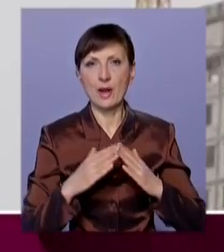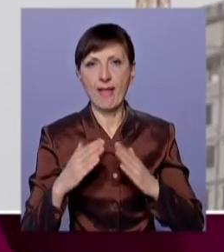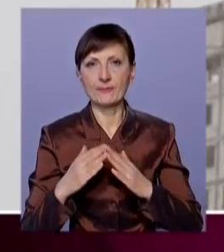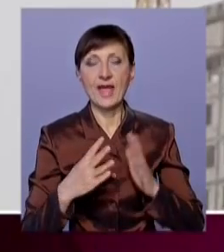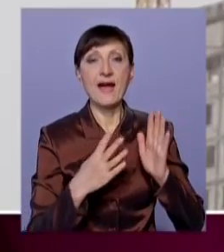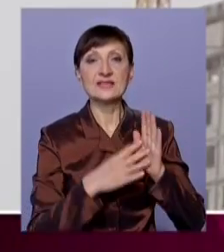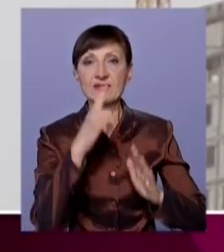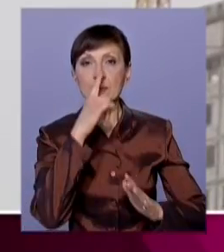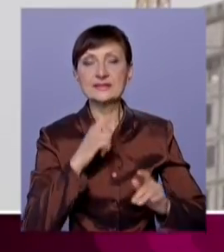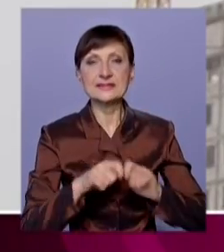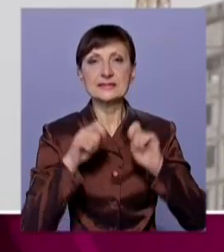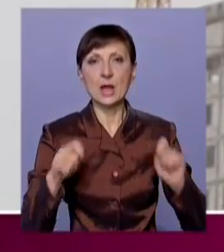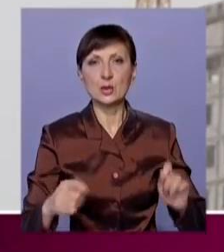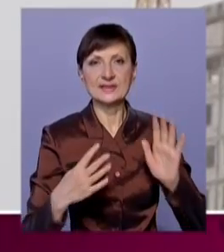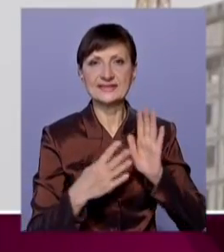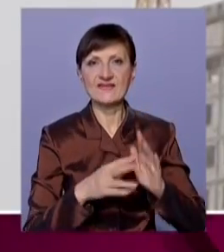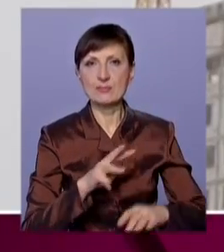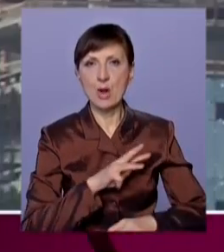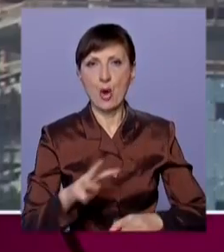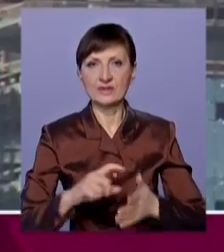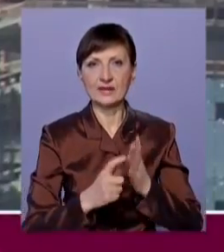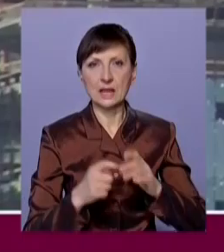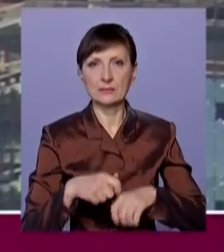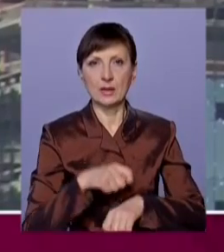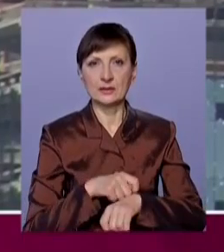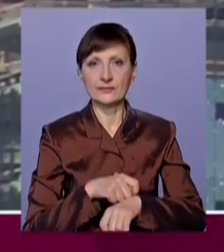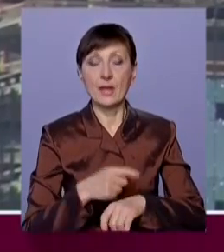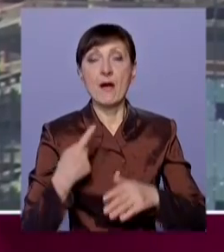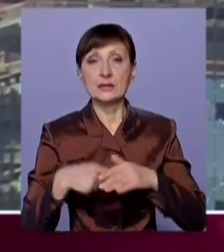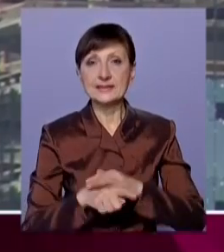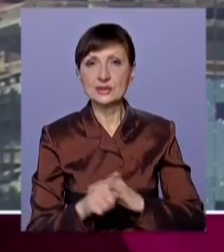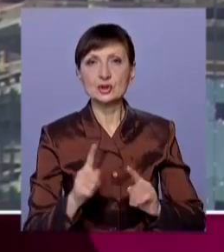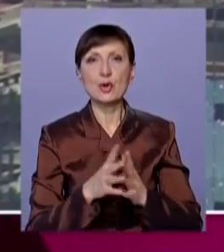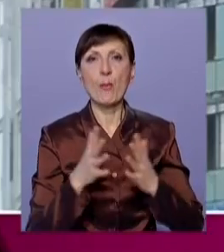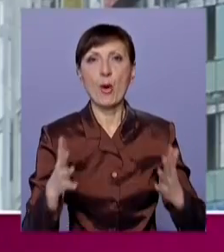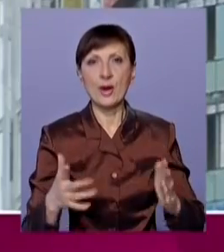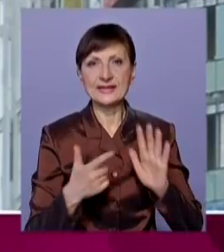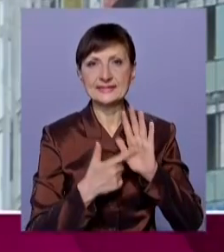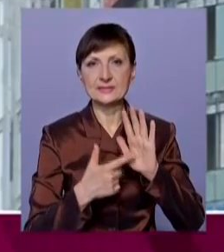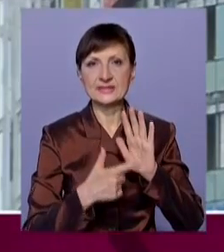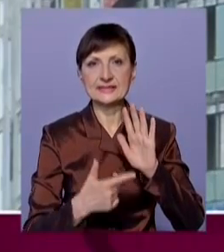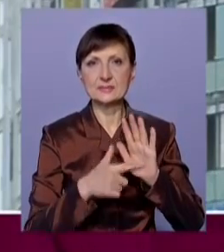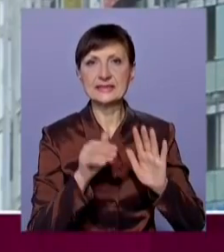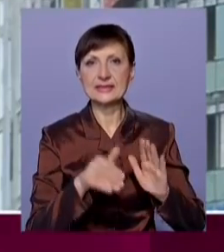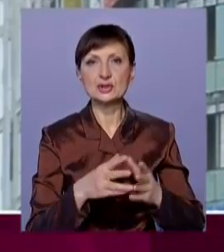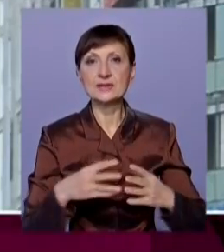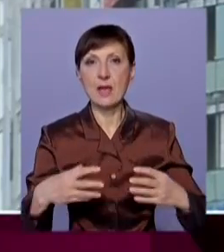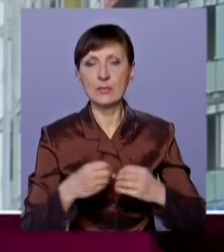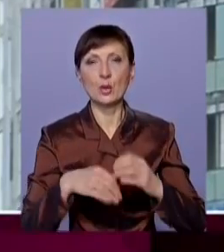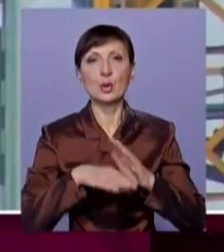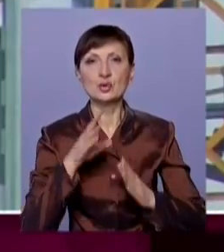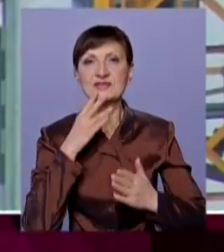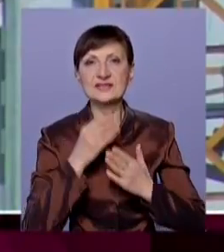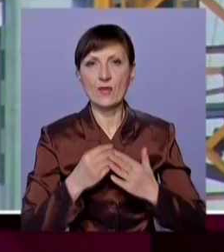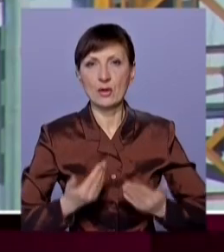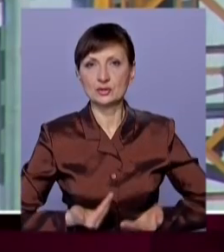9 месяцев сдано почти 9 миллионов. Что это значит? А это значит, что более 77 тысяч семей улучшили